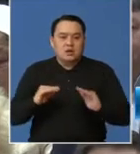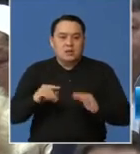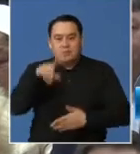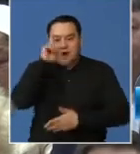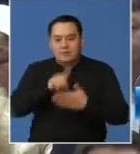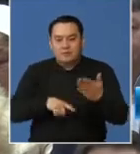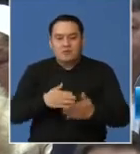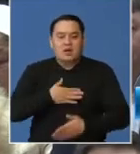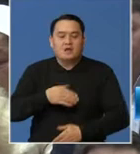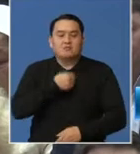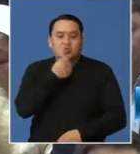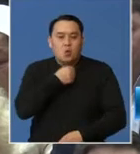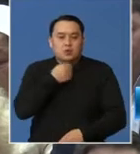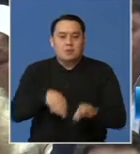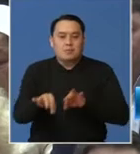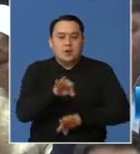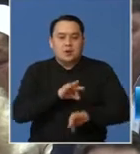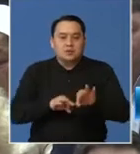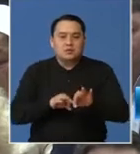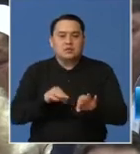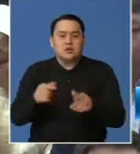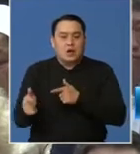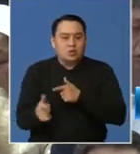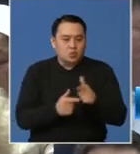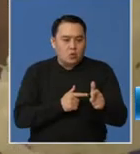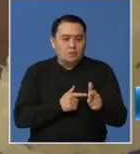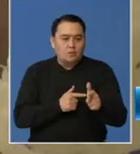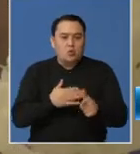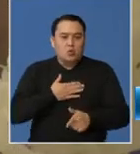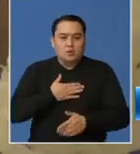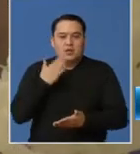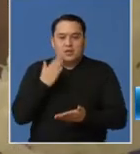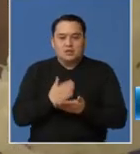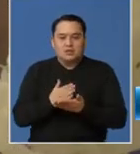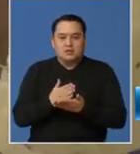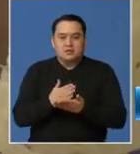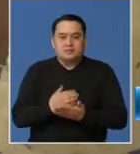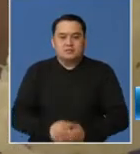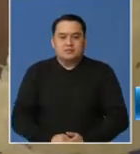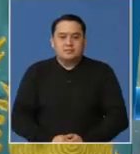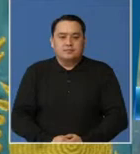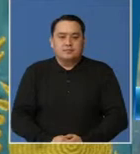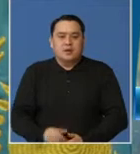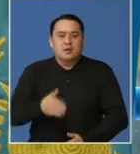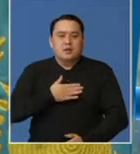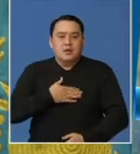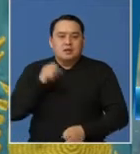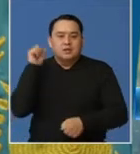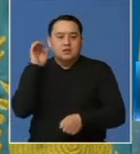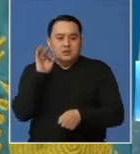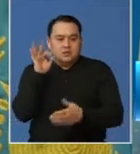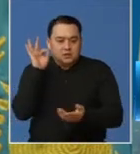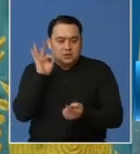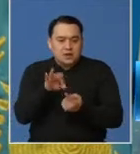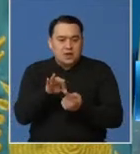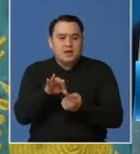поверят нам, взрослым. Проект уже разработан, и уже у меня он уже есть. И наша задача